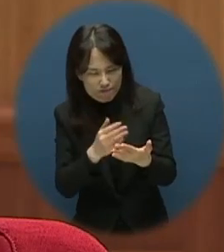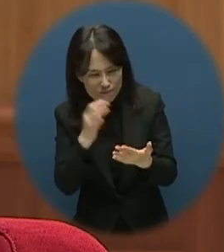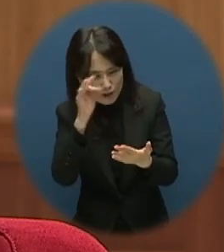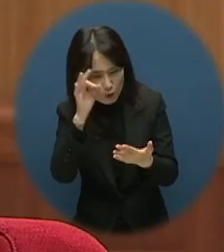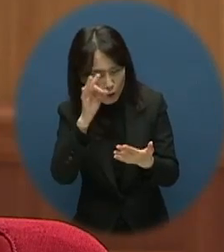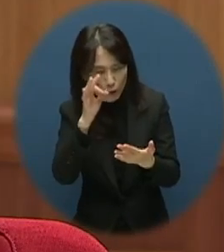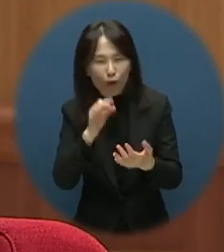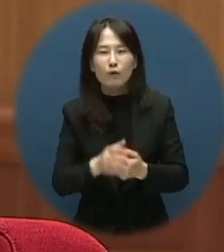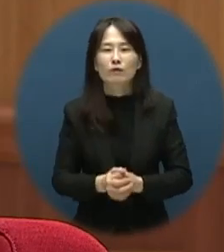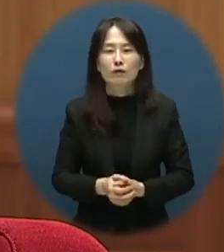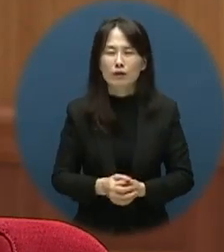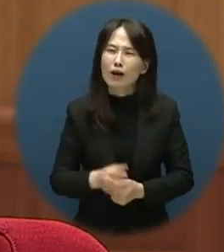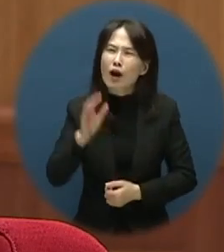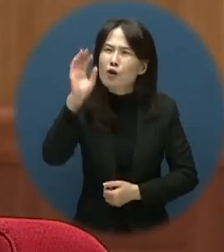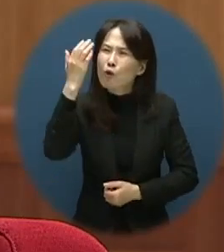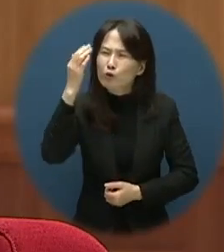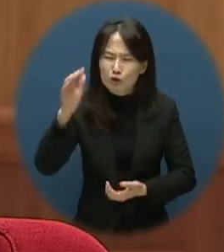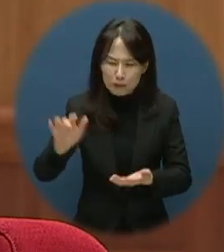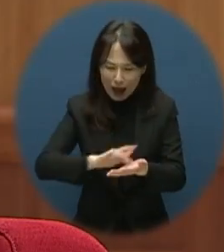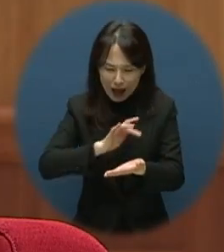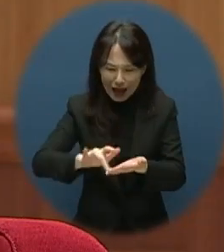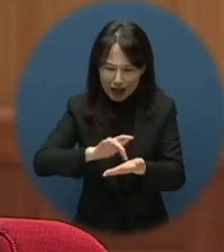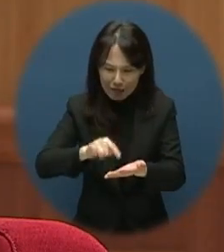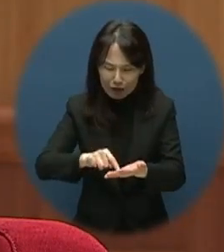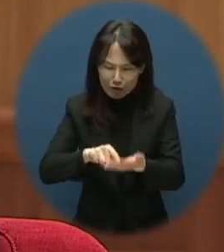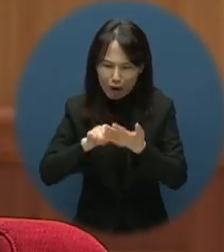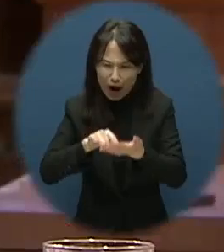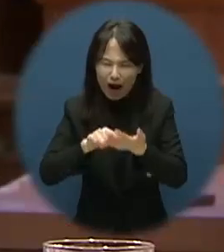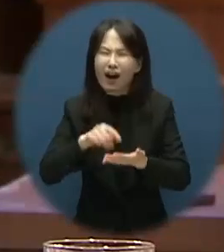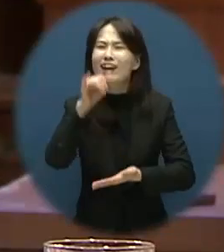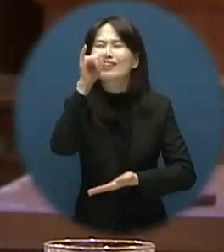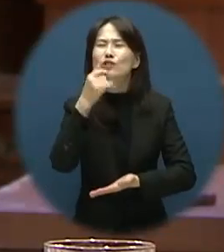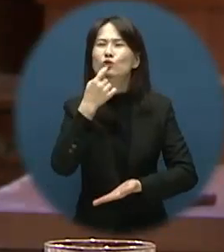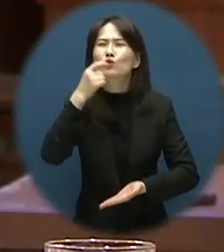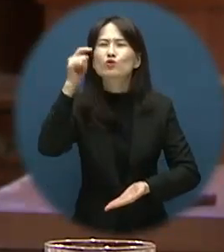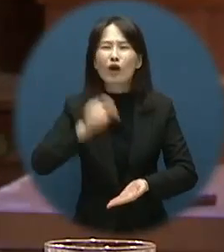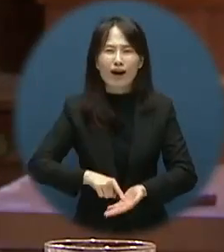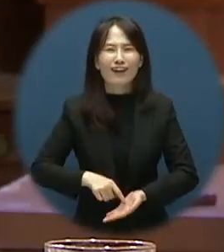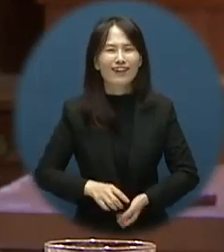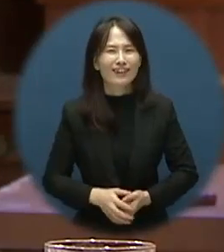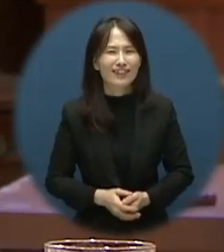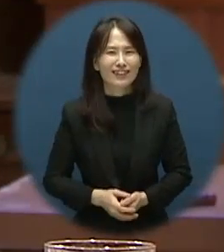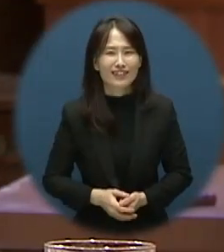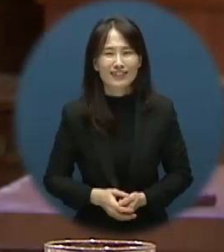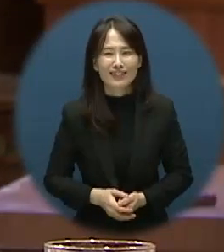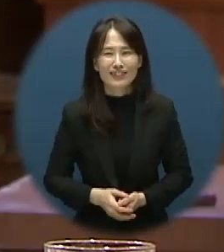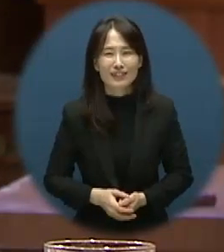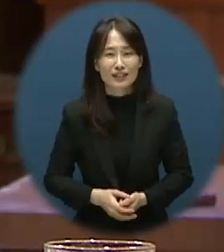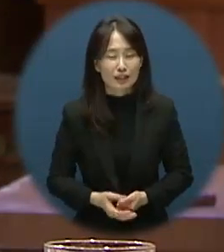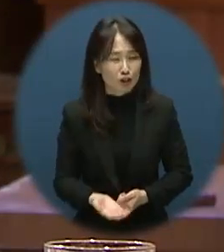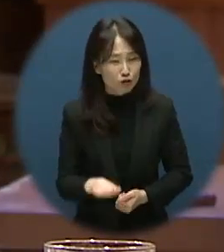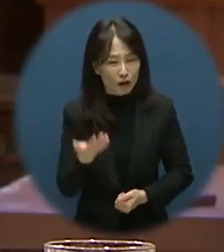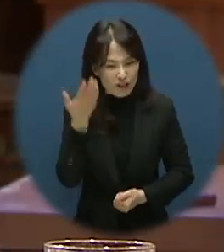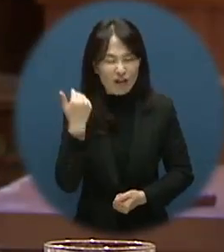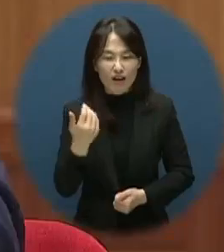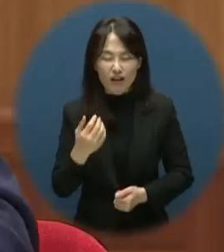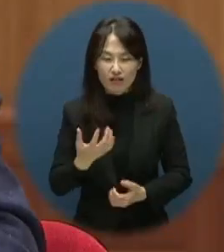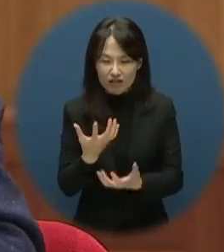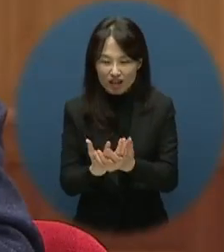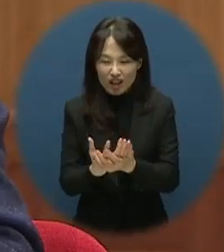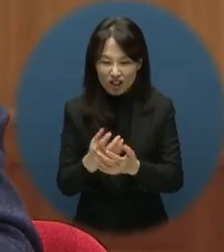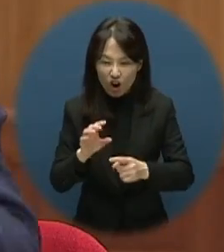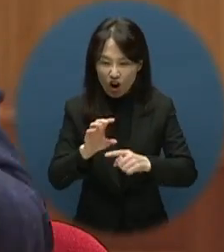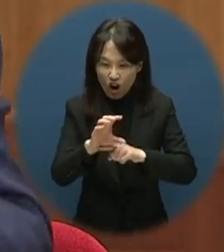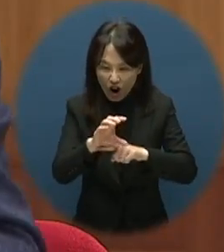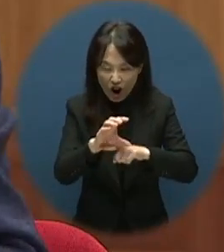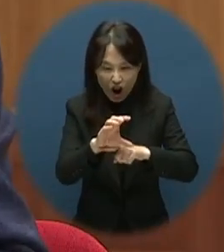당시는 사실 요즘 다 스마트폰으로 다 해결되잖아요. 요즘은 그렇죠. 그 당시는 뭐 다 뒤져야죠. 옥편